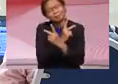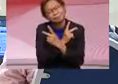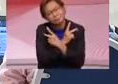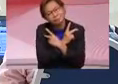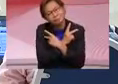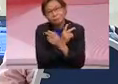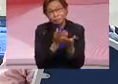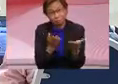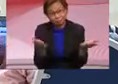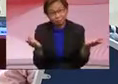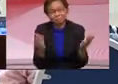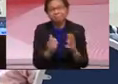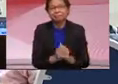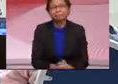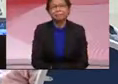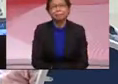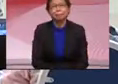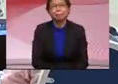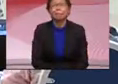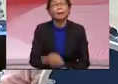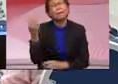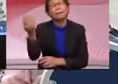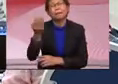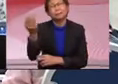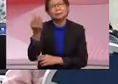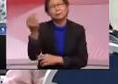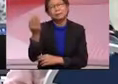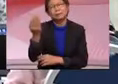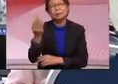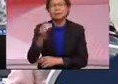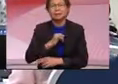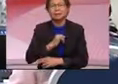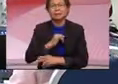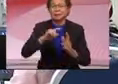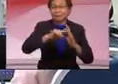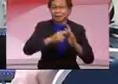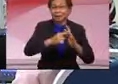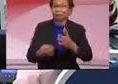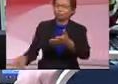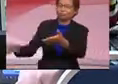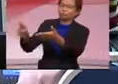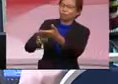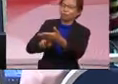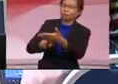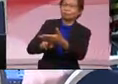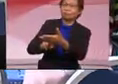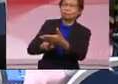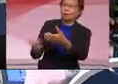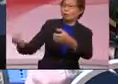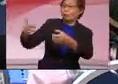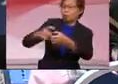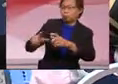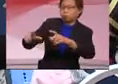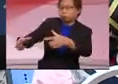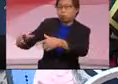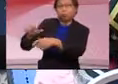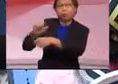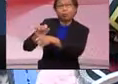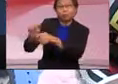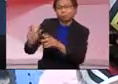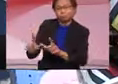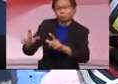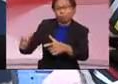sekalian. Seperti biasa, saya akan mulakan dengan laporan mengenai tindakan Task Force Operasi Pematuhan.